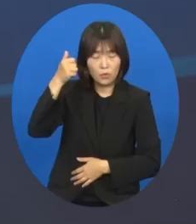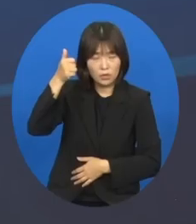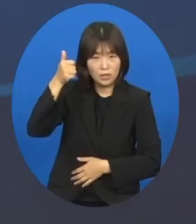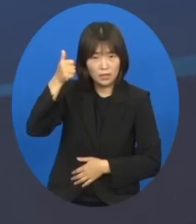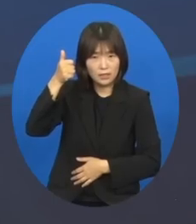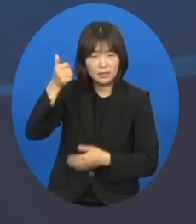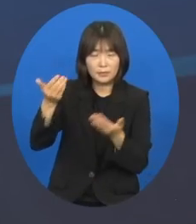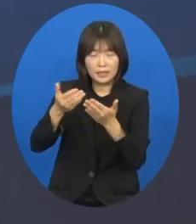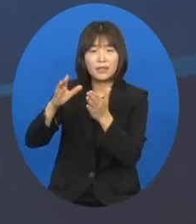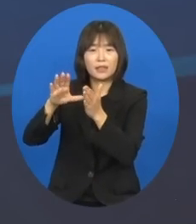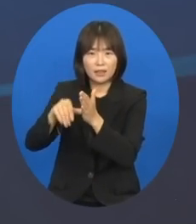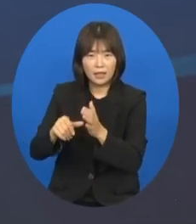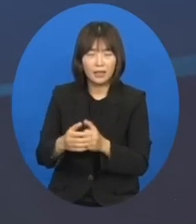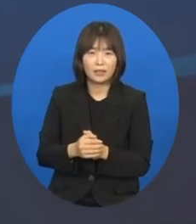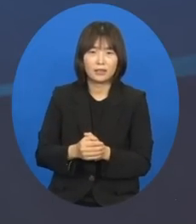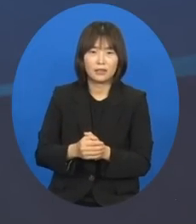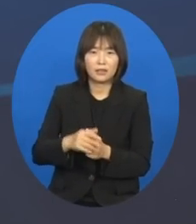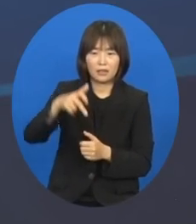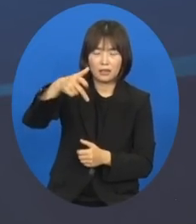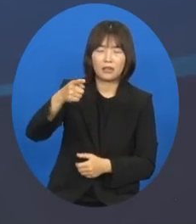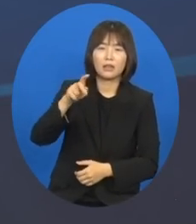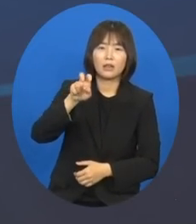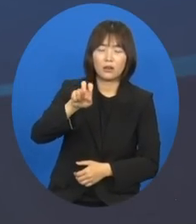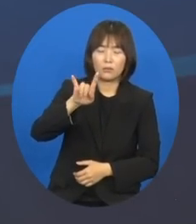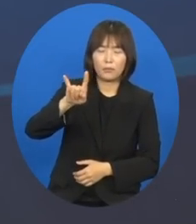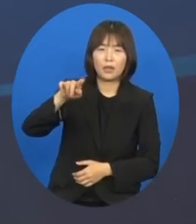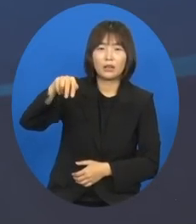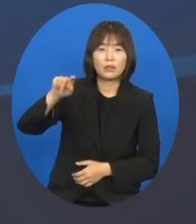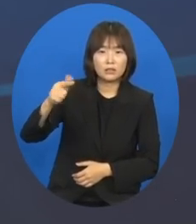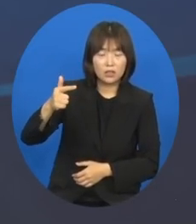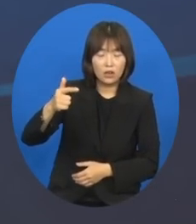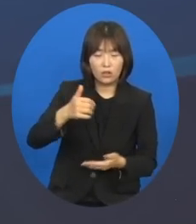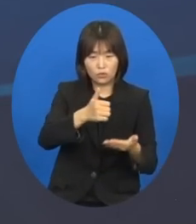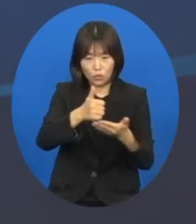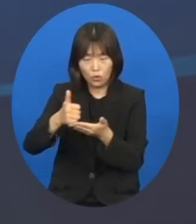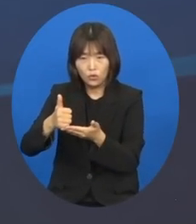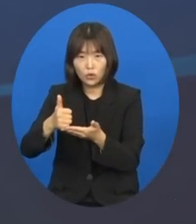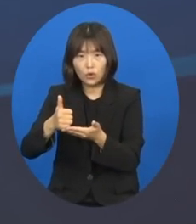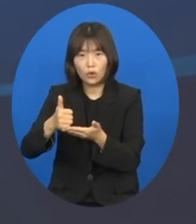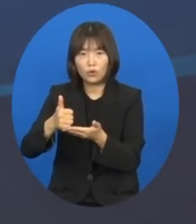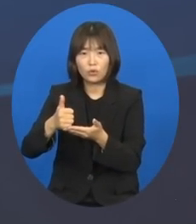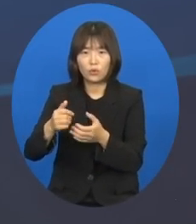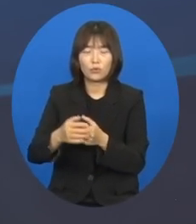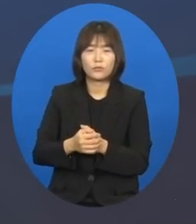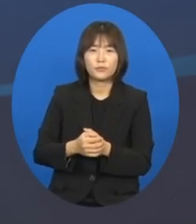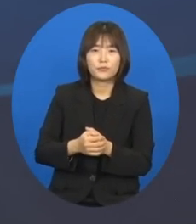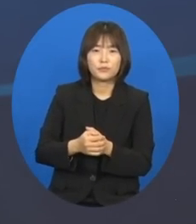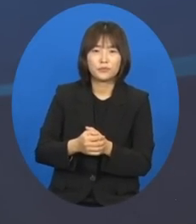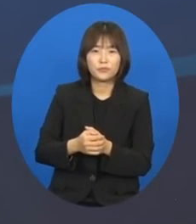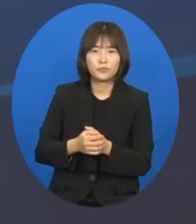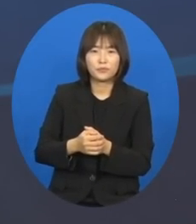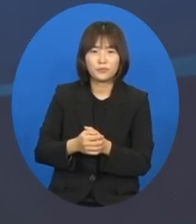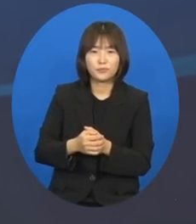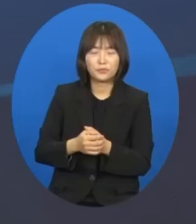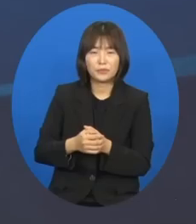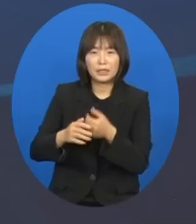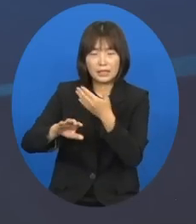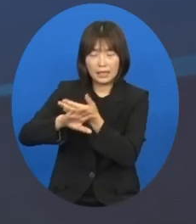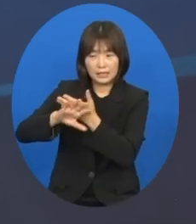컴패션에 초청을 받아서 엘살바도르라고 하는 중미를 다녀왔습니다 한 목사님 다섯 분 정도하고 같이 갔다가 낮에는